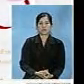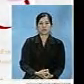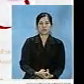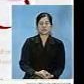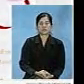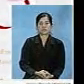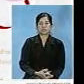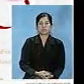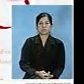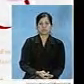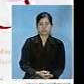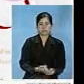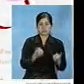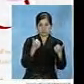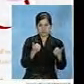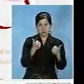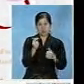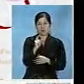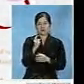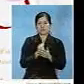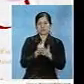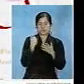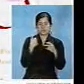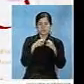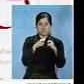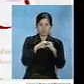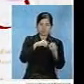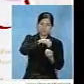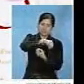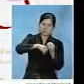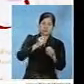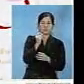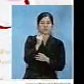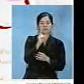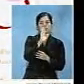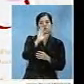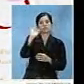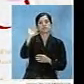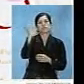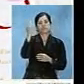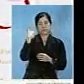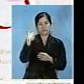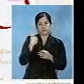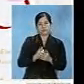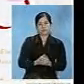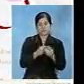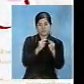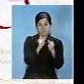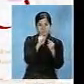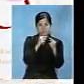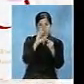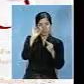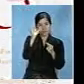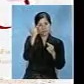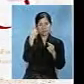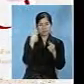ท่านจะเห็นได้ว่าขณะนี้เกิดปัญหาเศรษฐกิจในระดับโลกประเทศสำคัญสำคัญของโลกไม่ว่าจะเป็นยุโร